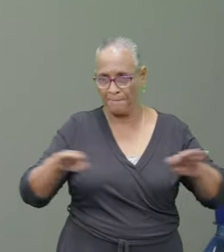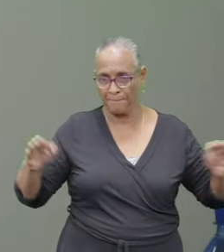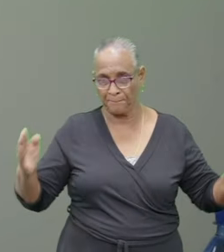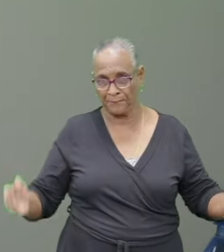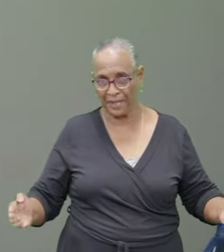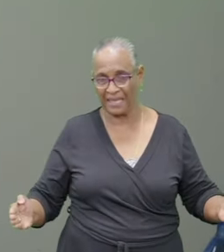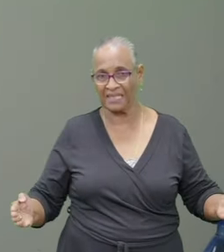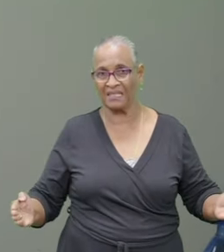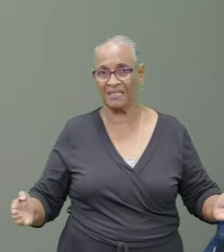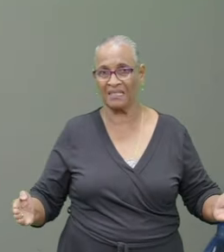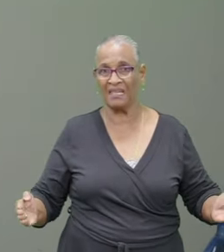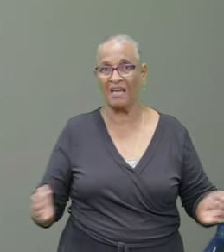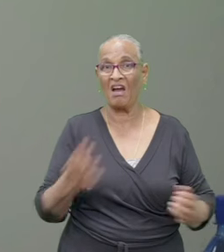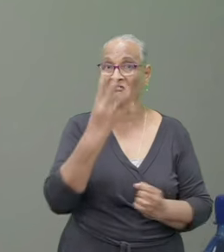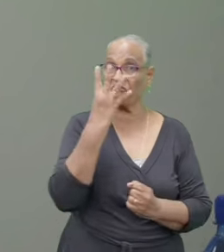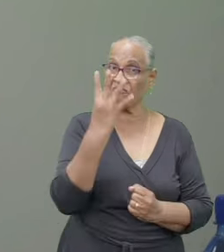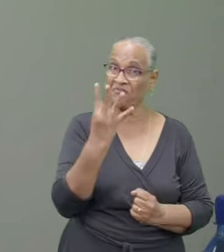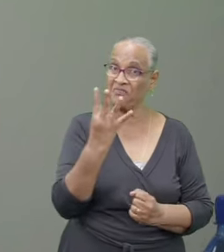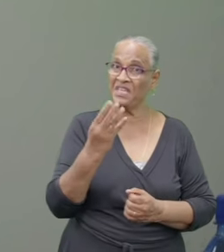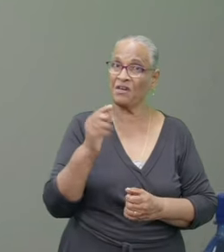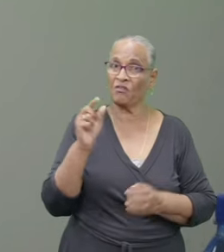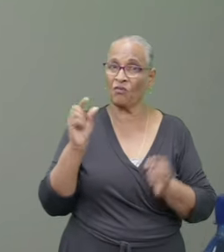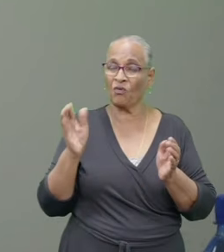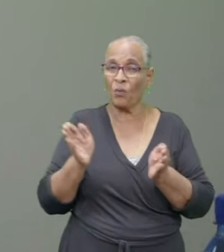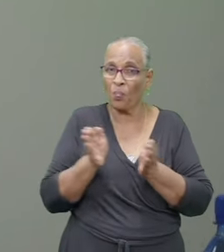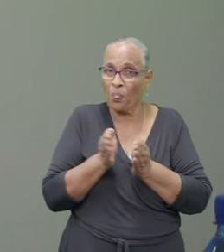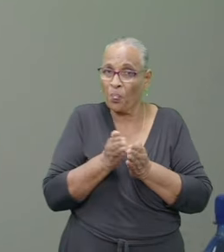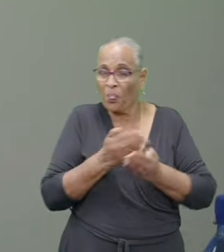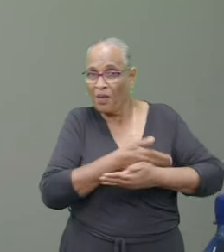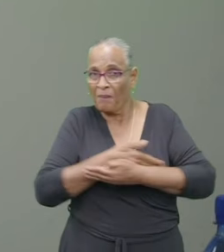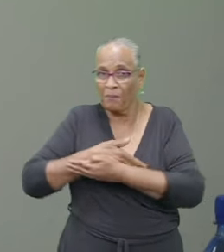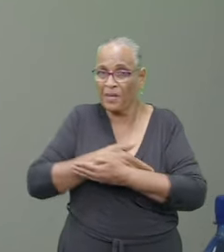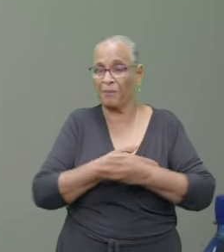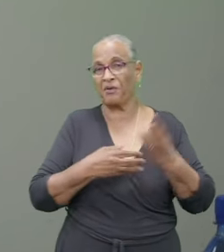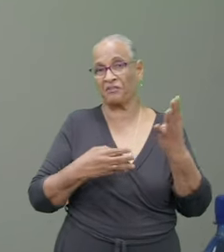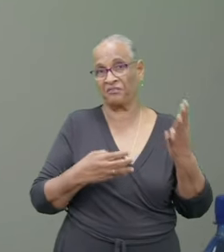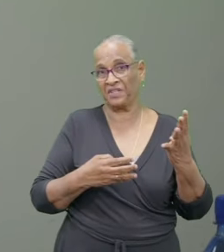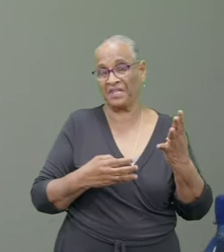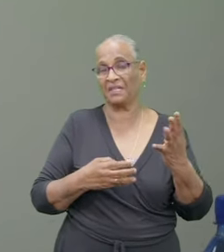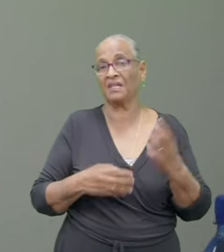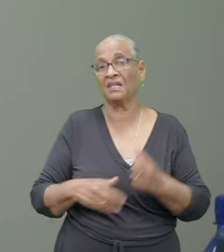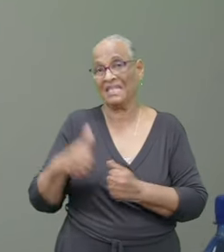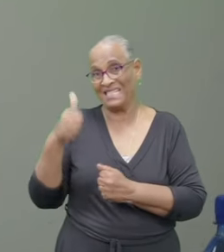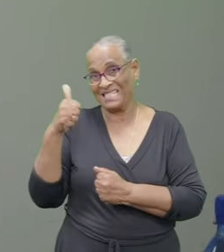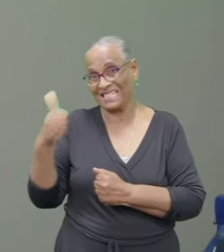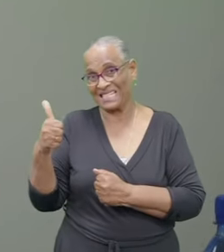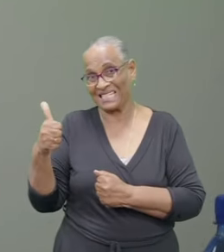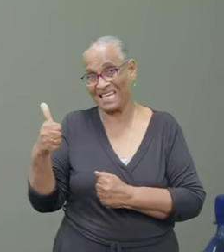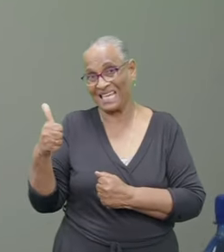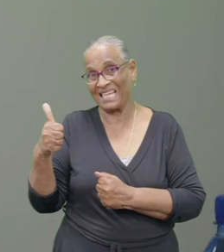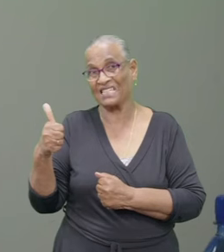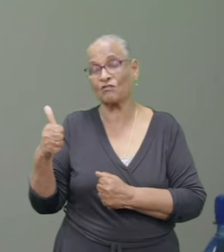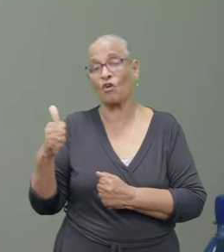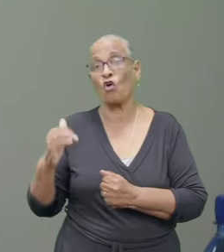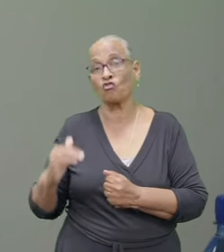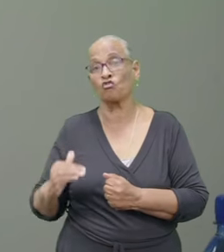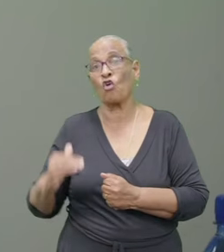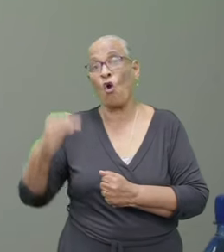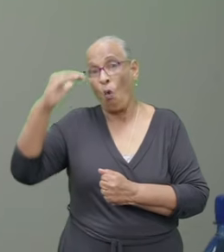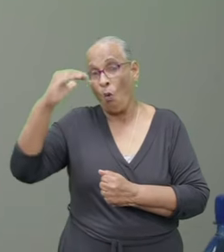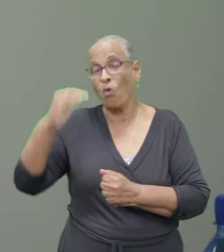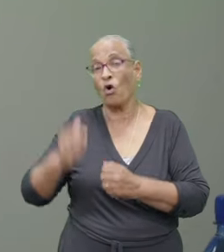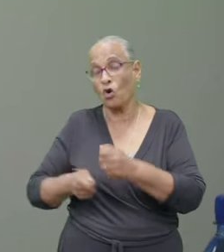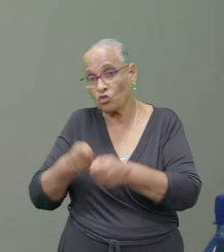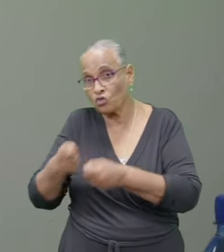onder 4 voor de neonatale intensive care. We hebben er 6 voor onze high care. En we hebben